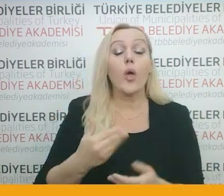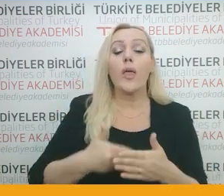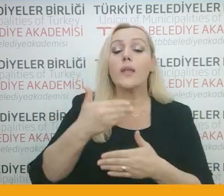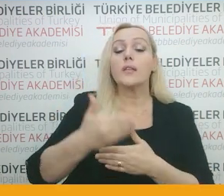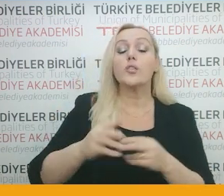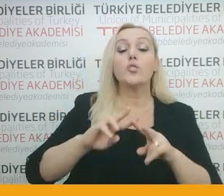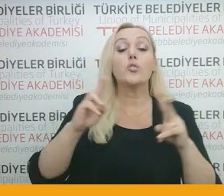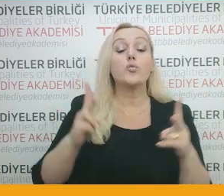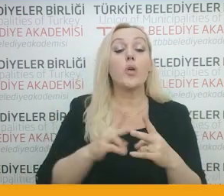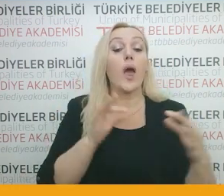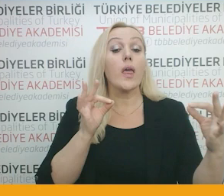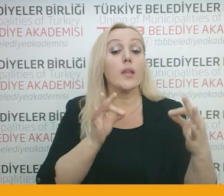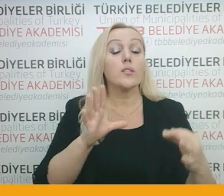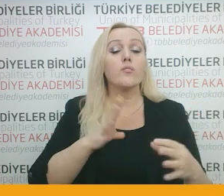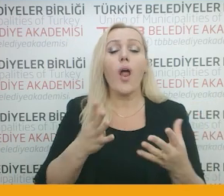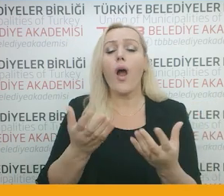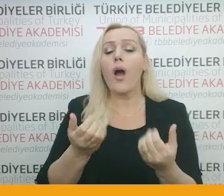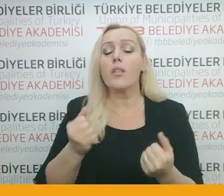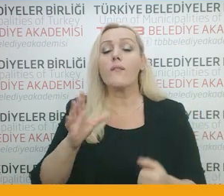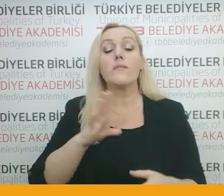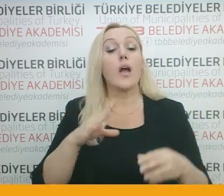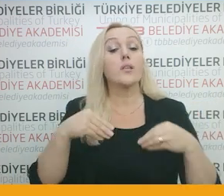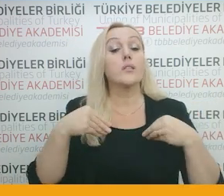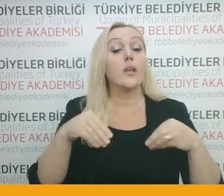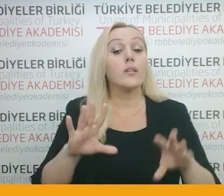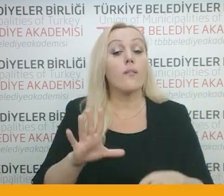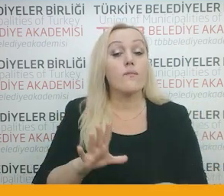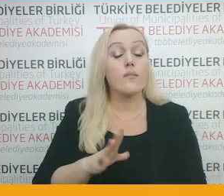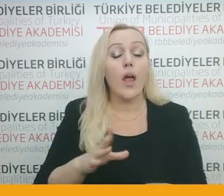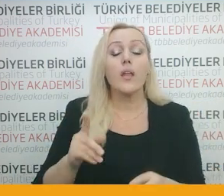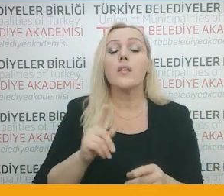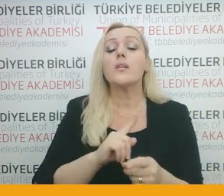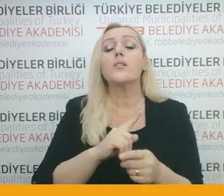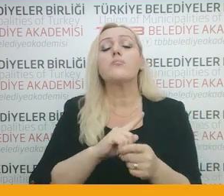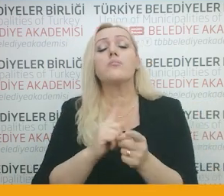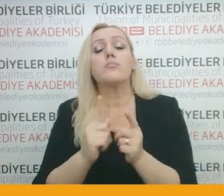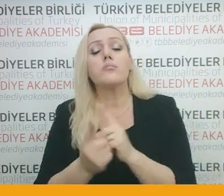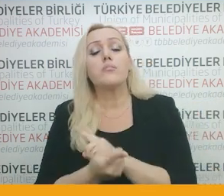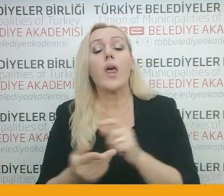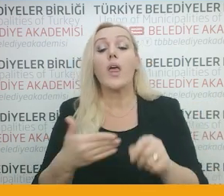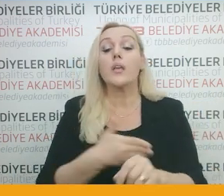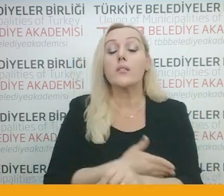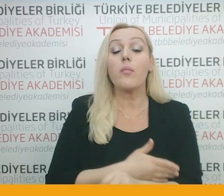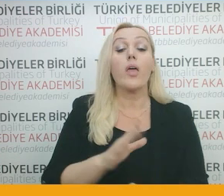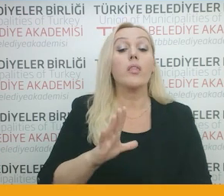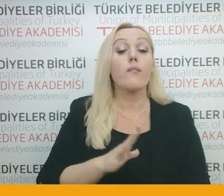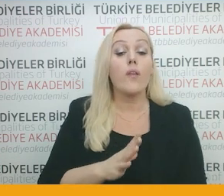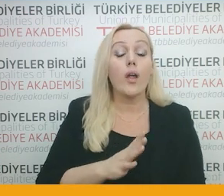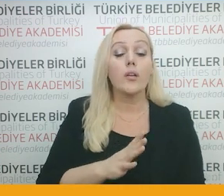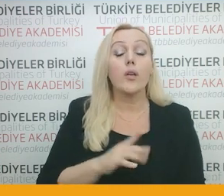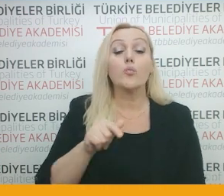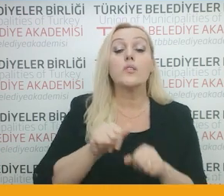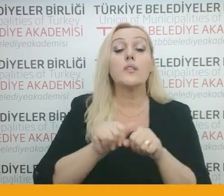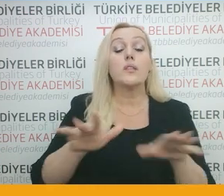dünyayla iletişimimiz var, ihracat işlemleri var, ithalat işlemleri var, mal ve hizmet döngüsü var bu sistemde.